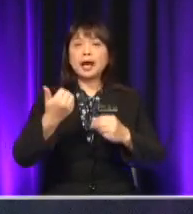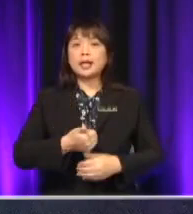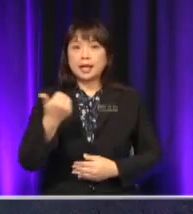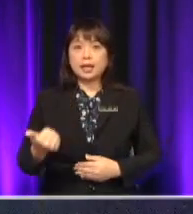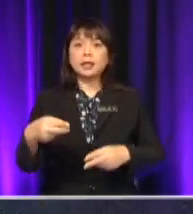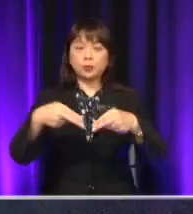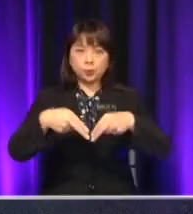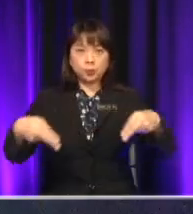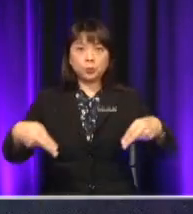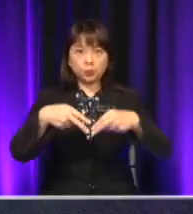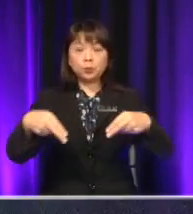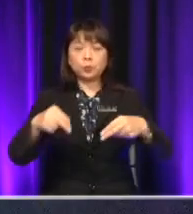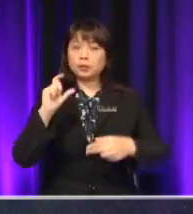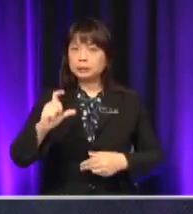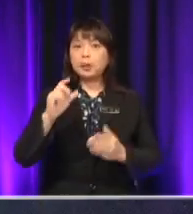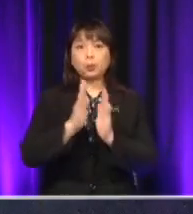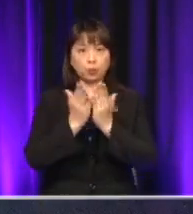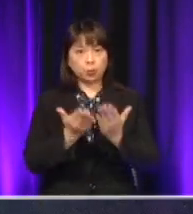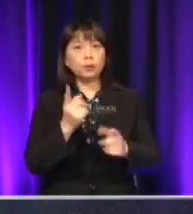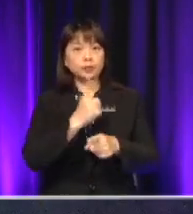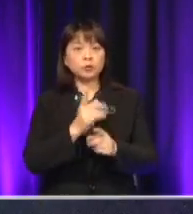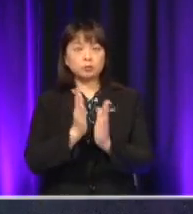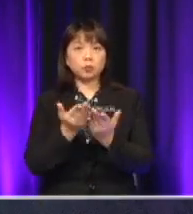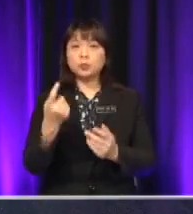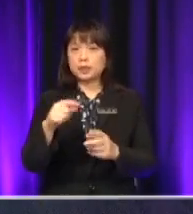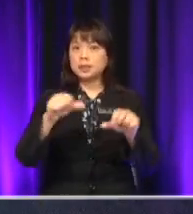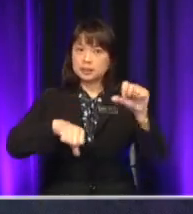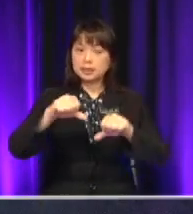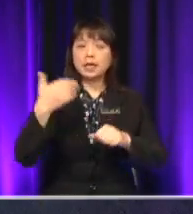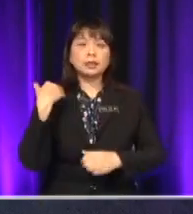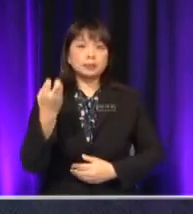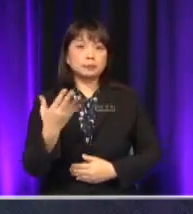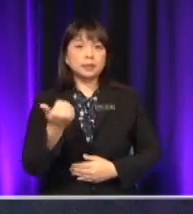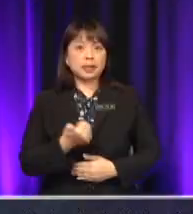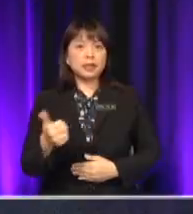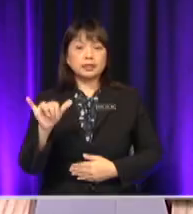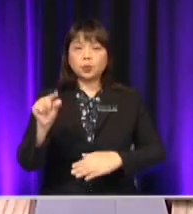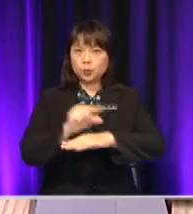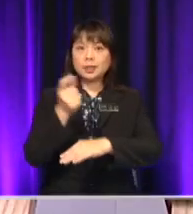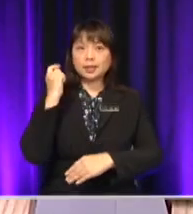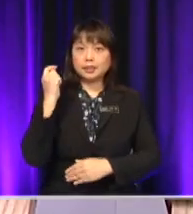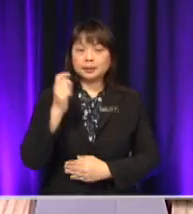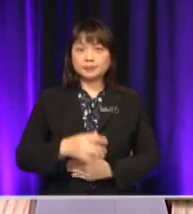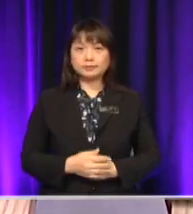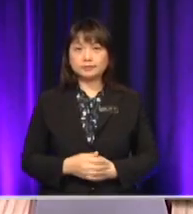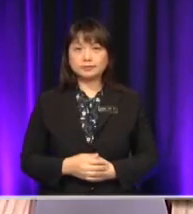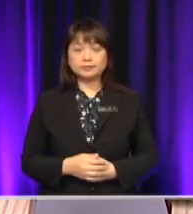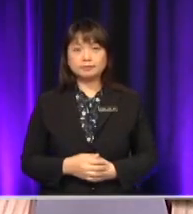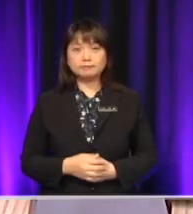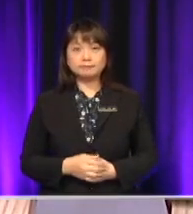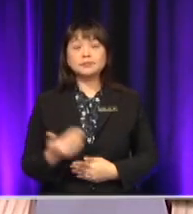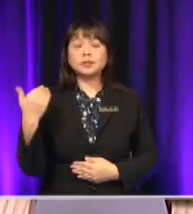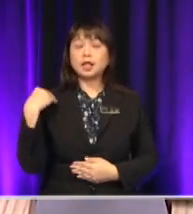Kita ukur ketebalan buku kan tadi kan, buku teks sains. Ada berapa alat yang Hanif guna tadi? Yang sempatlah Hanif guna tadi? Kita ada